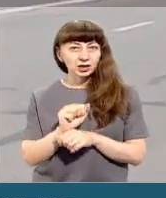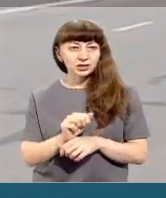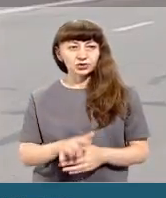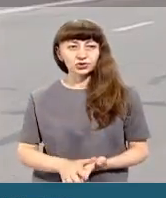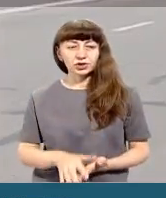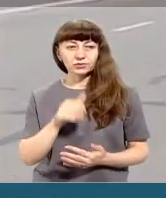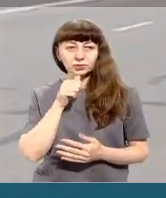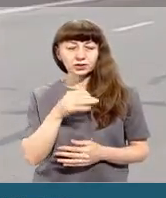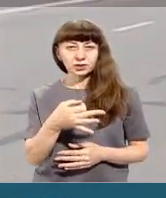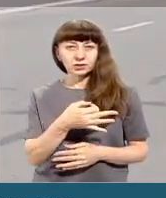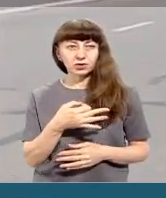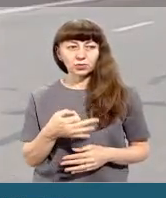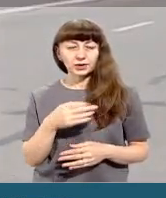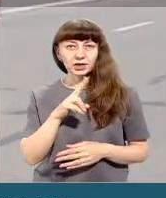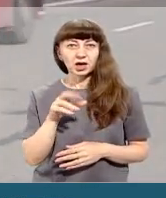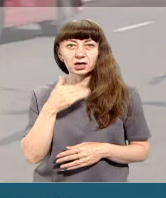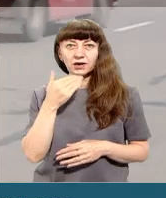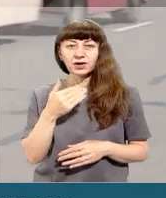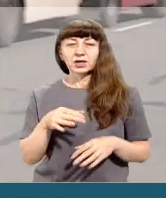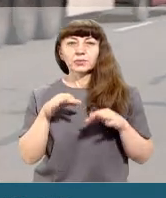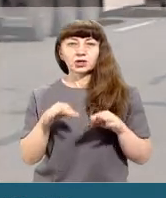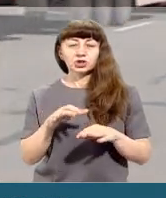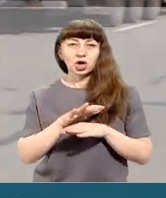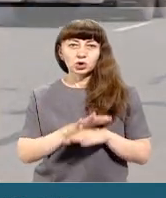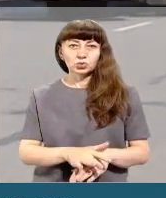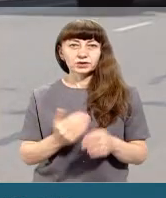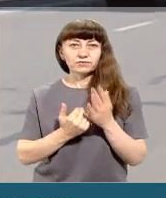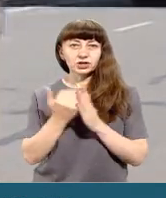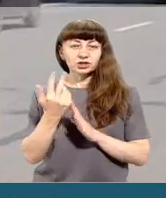области. Как отмечают специалисты, транспортные средства, нагрузка